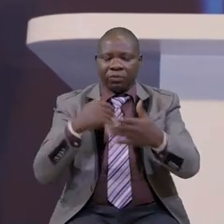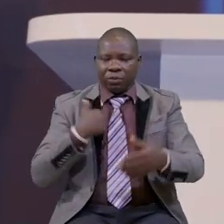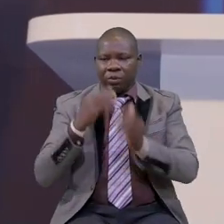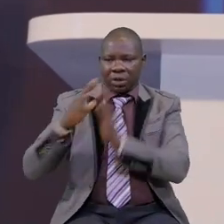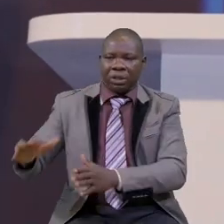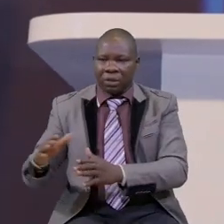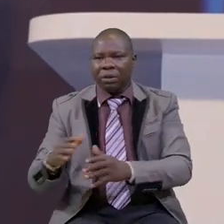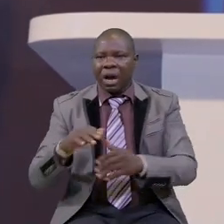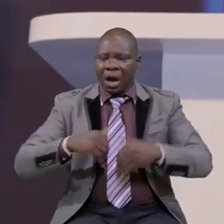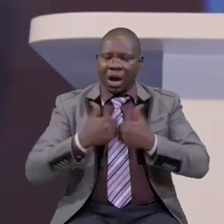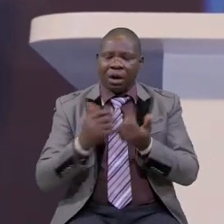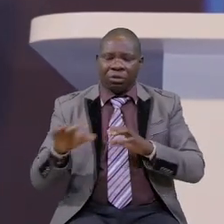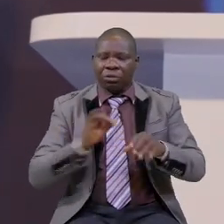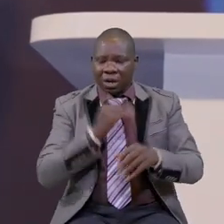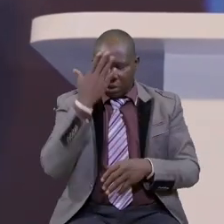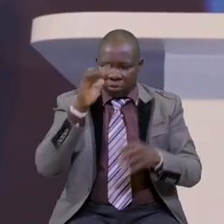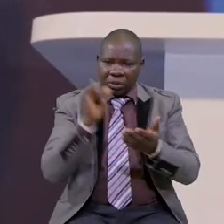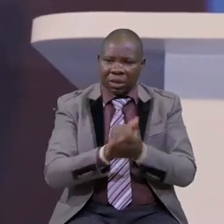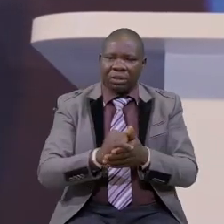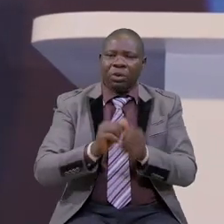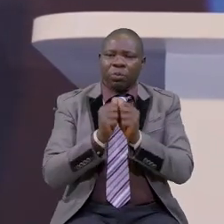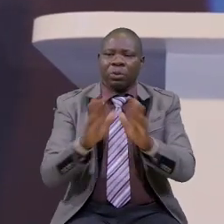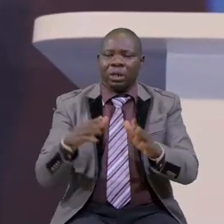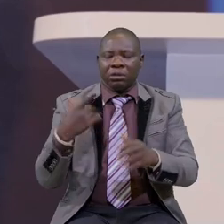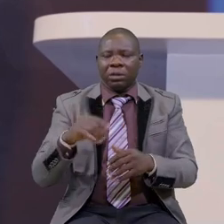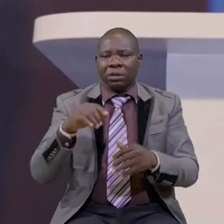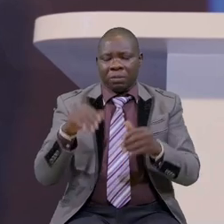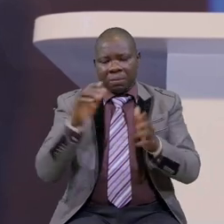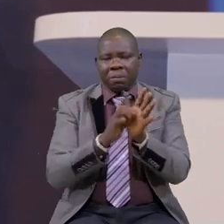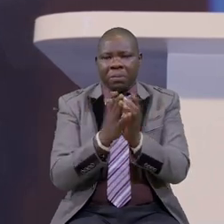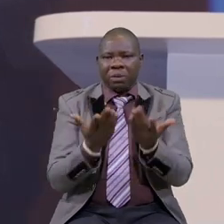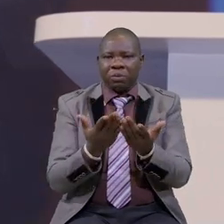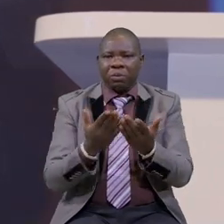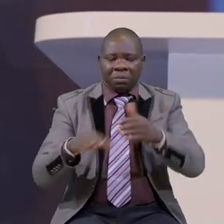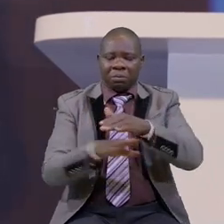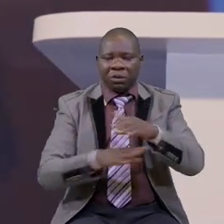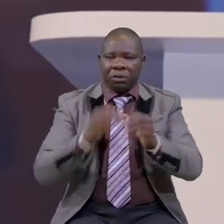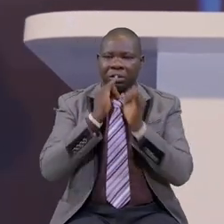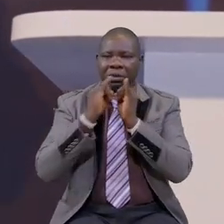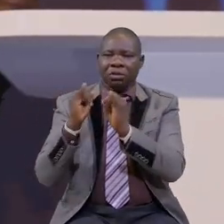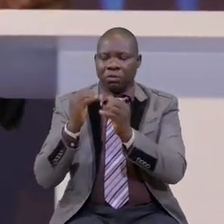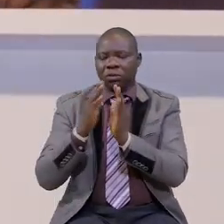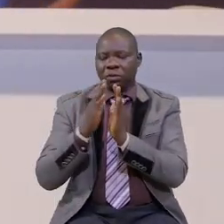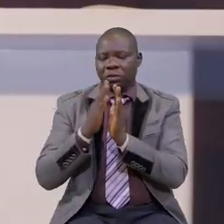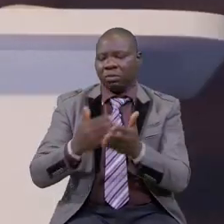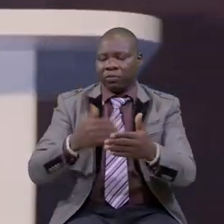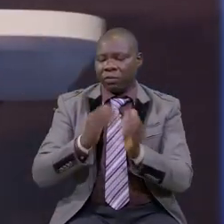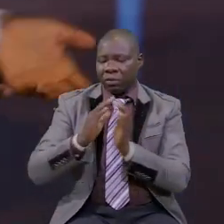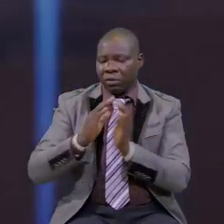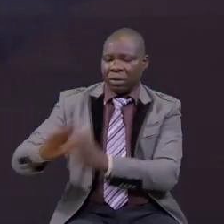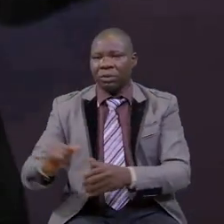saurais cela sans la Bible, l'instruction de base, avant de quitter la